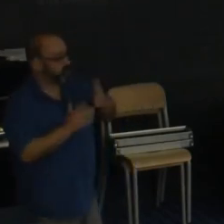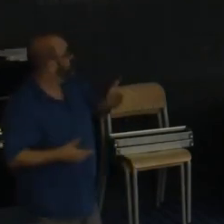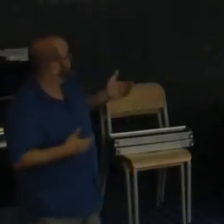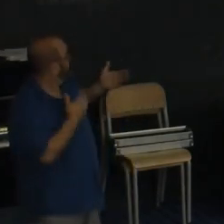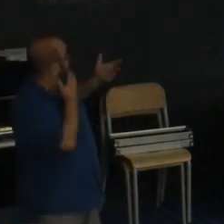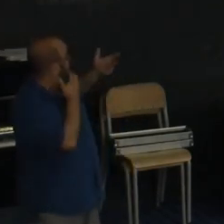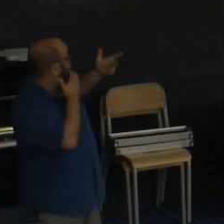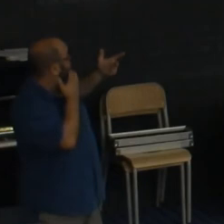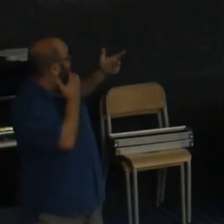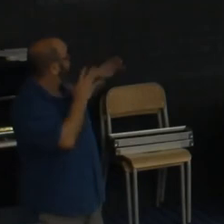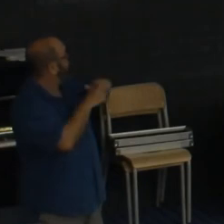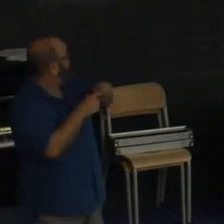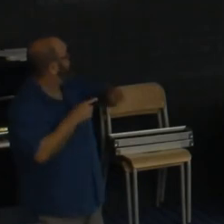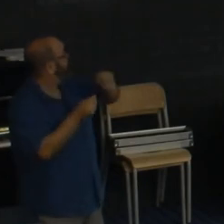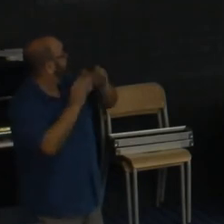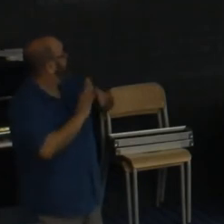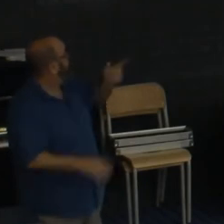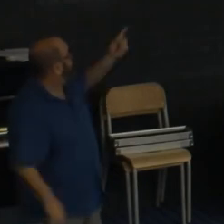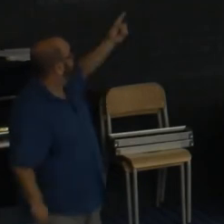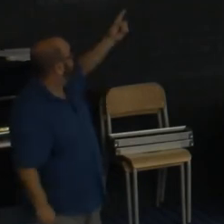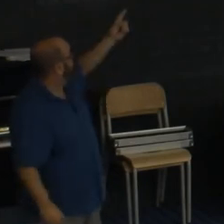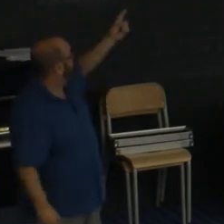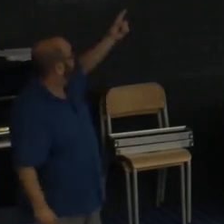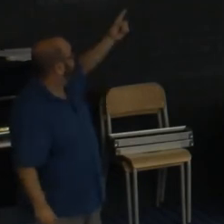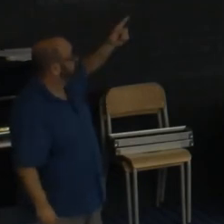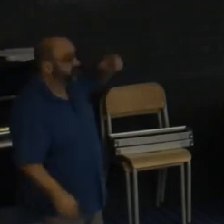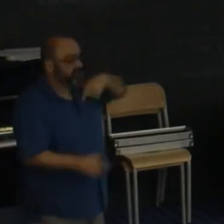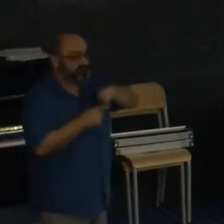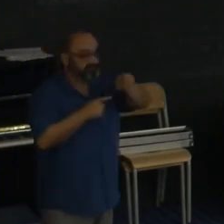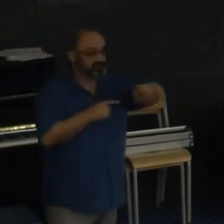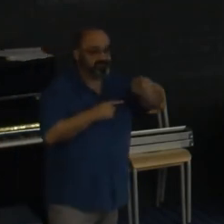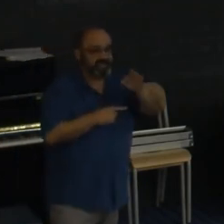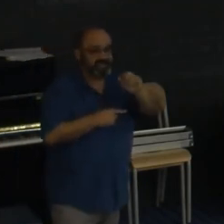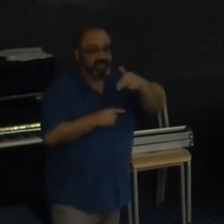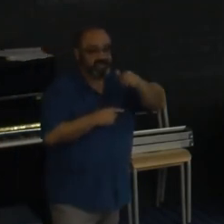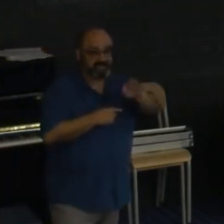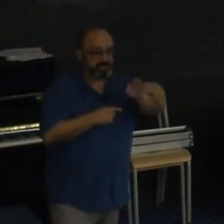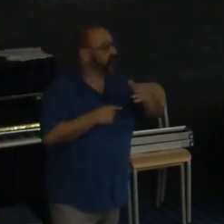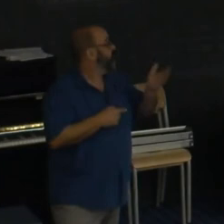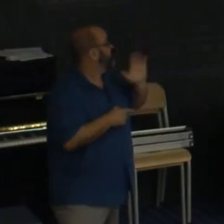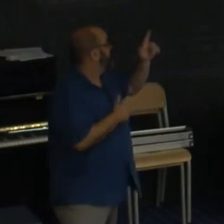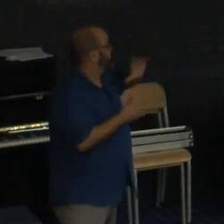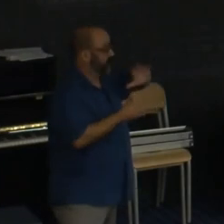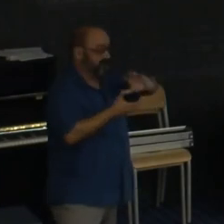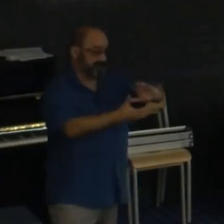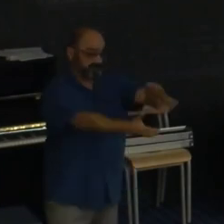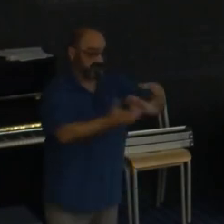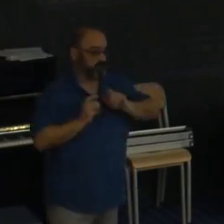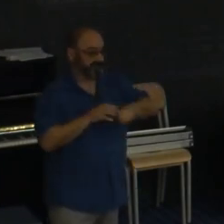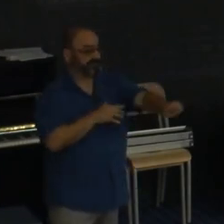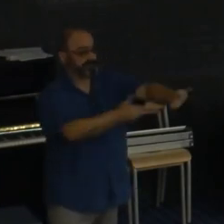après, j'utilise avec un telnet. Donc telnet, localhost, le port sur lequel je veux me connecter. Et j'ai accès directement à debugger, au debugger